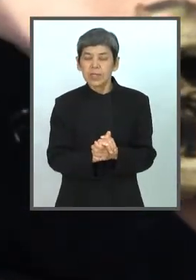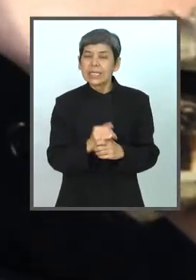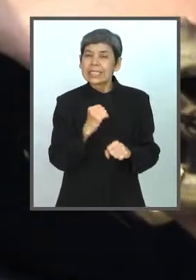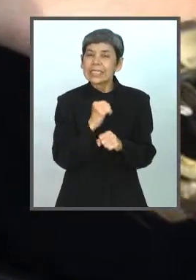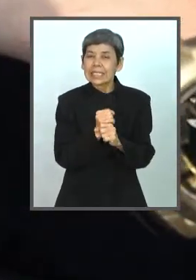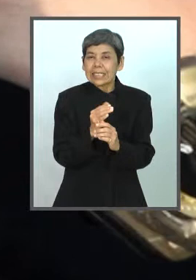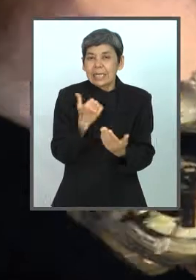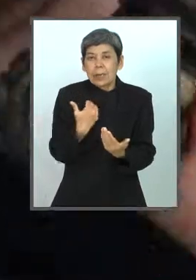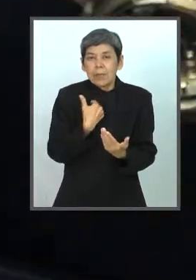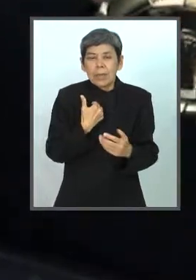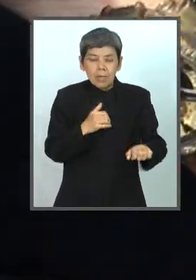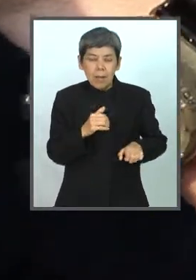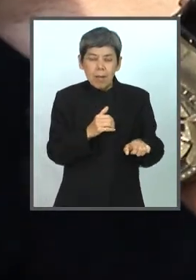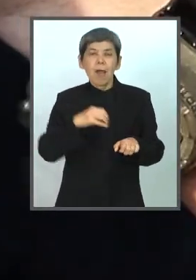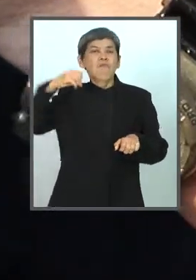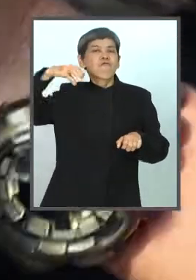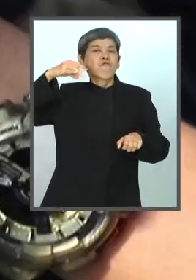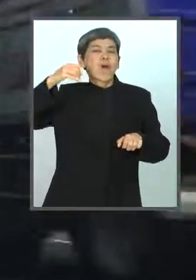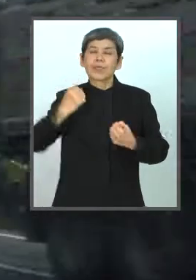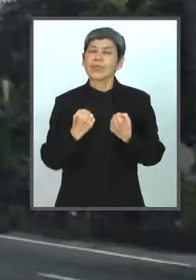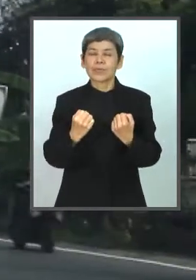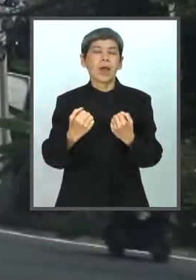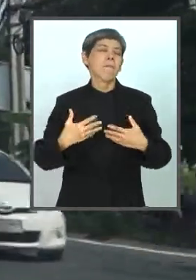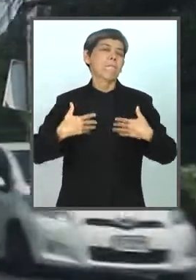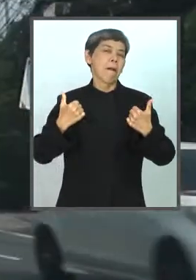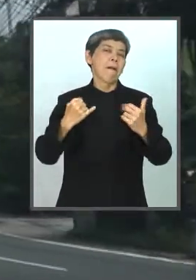จะค่อนข้างง่ายต่อการขับขี่